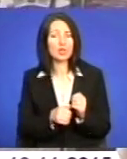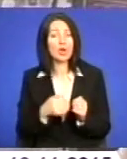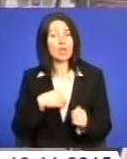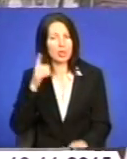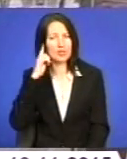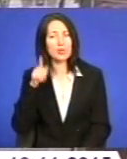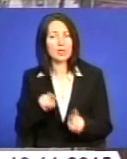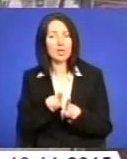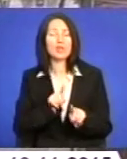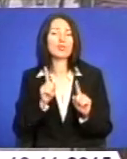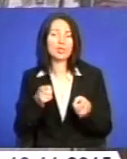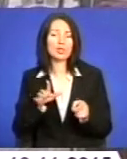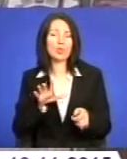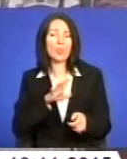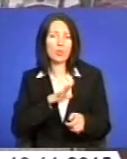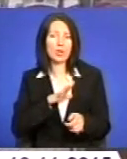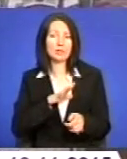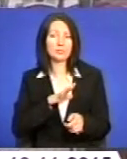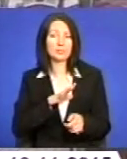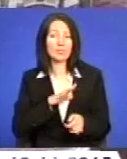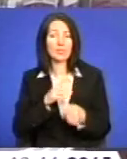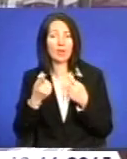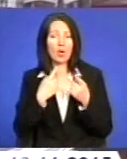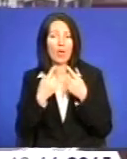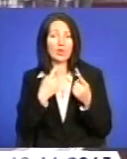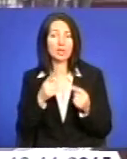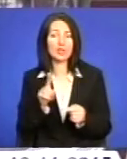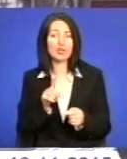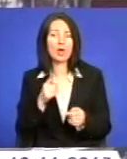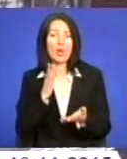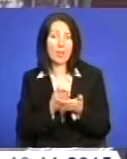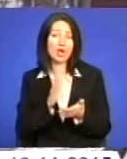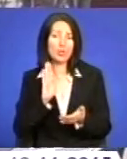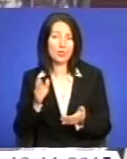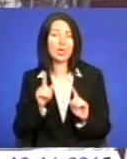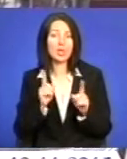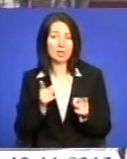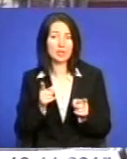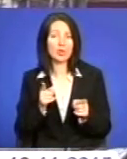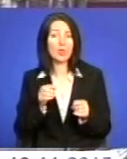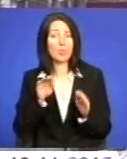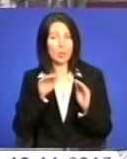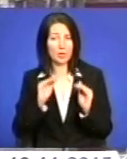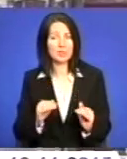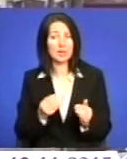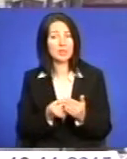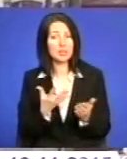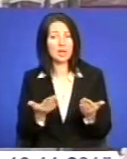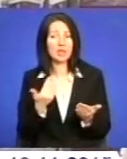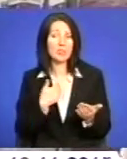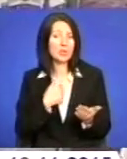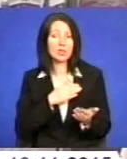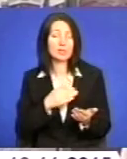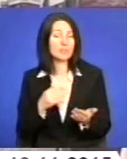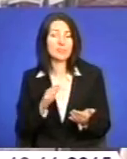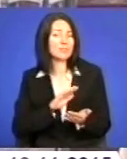таке, що дійсно говорили, що мають бути, і дійсно по низьких цінах там, але мені не